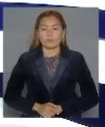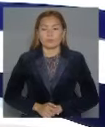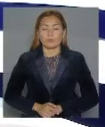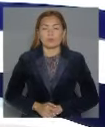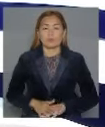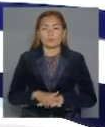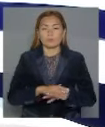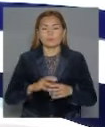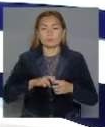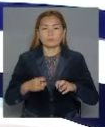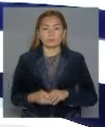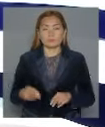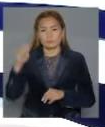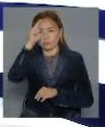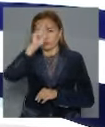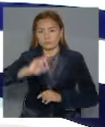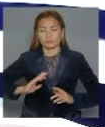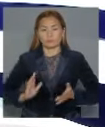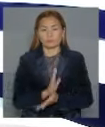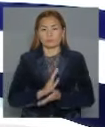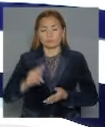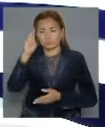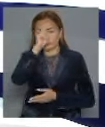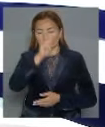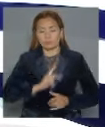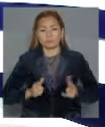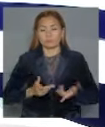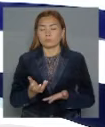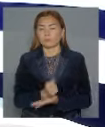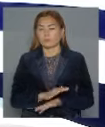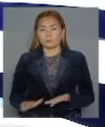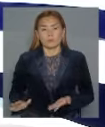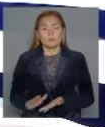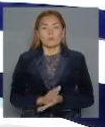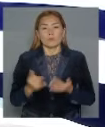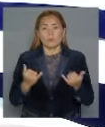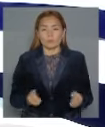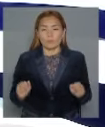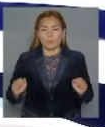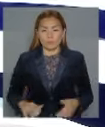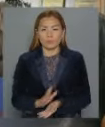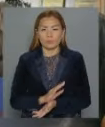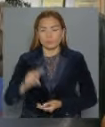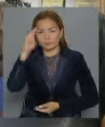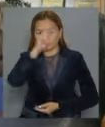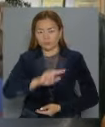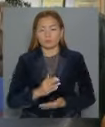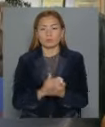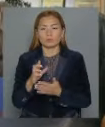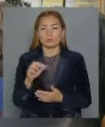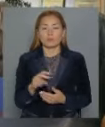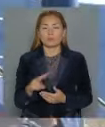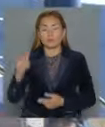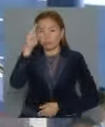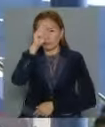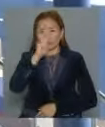Көпшілік талаңдатқан мәселе оқу грантына түсе алмаған оқушылар. Дегенмен тегін оқудың жолдары көп. Әкімшілік гранттан бастап GPA жоғары болса, білім